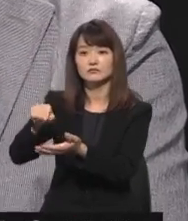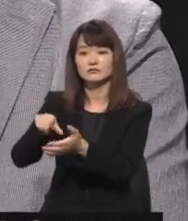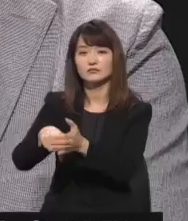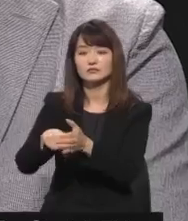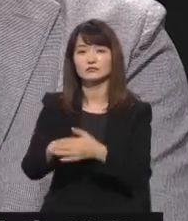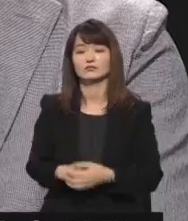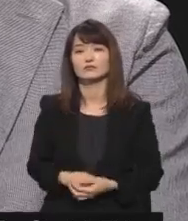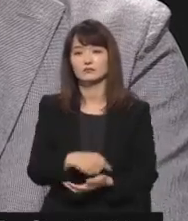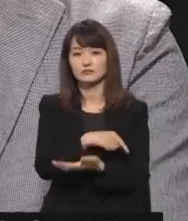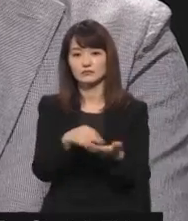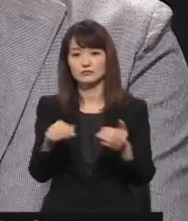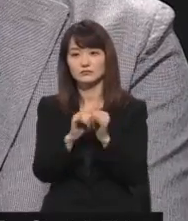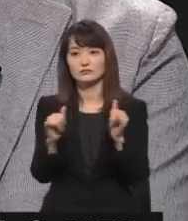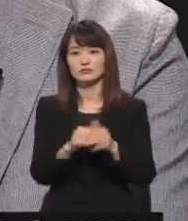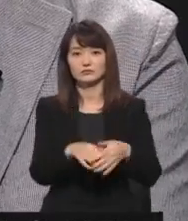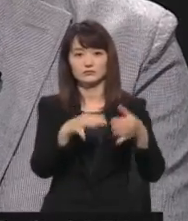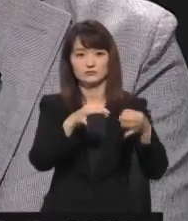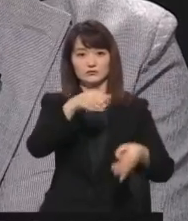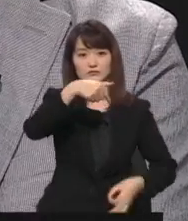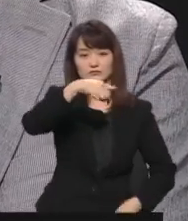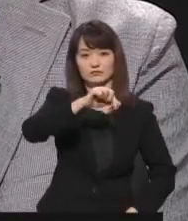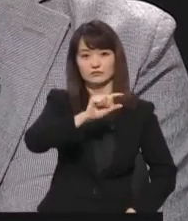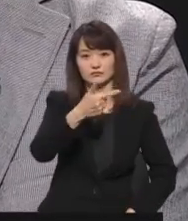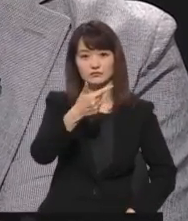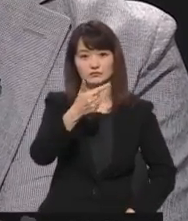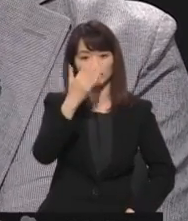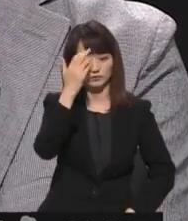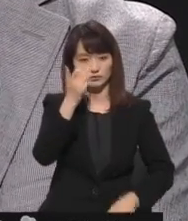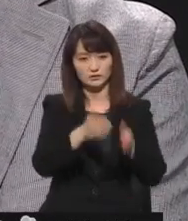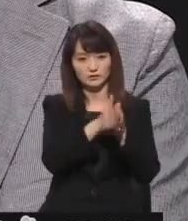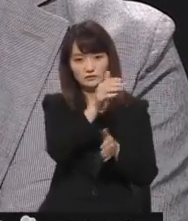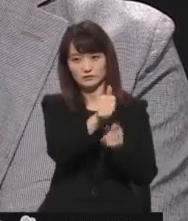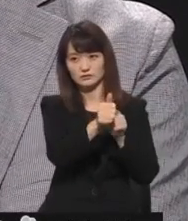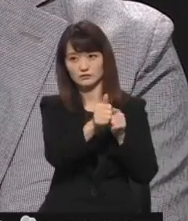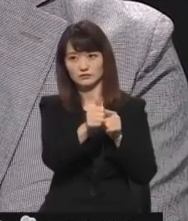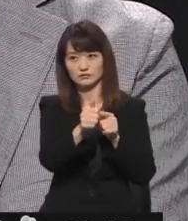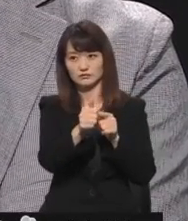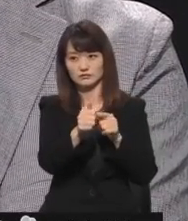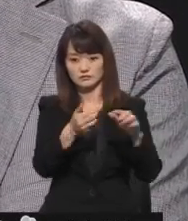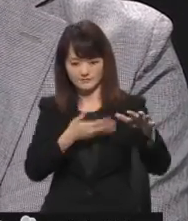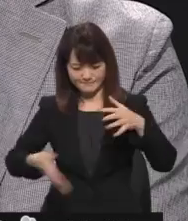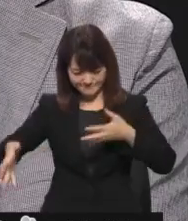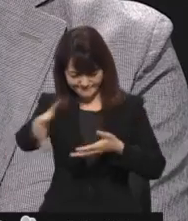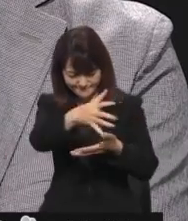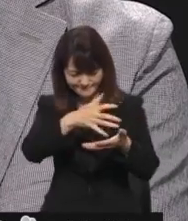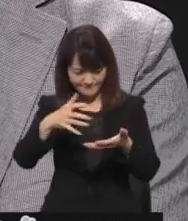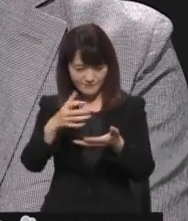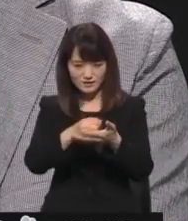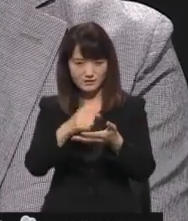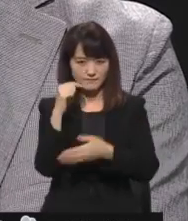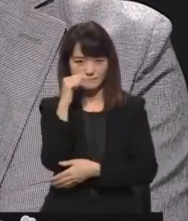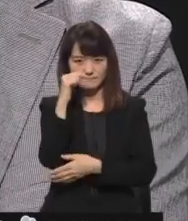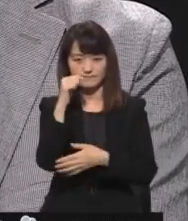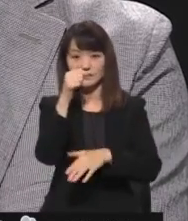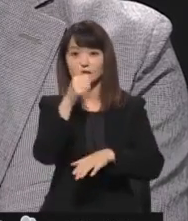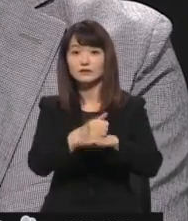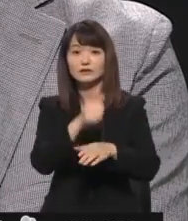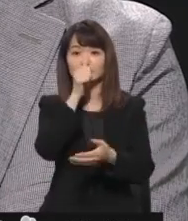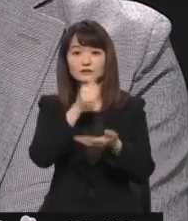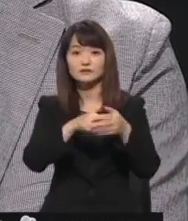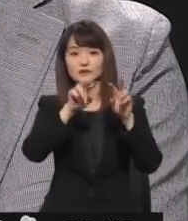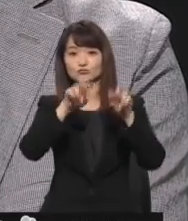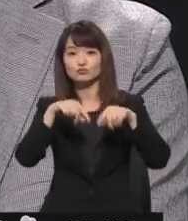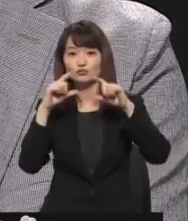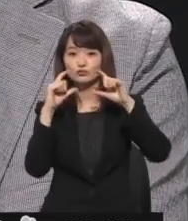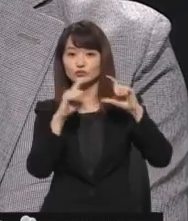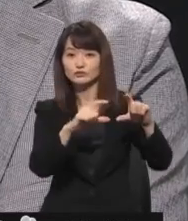피해서 는 당시 김 기온 전 울산 시장이 얻습니다 엄청난 압수수색에 당했죠 그리고 그 결과 무혐의 처분이 나왔기